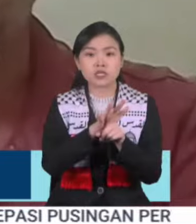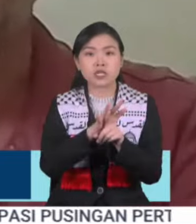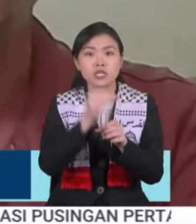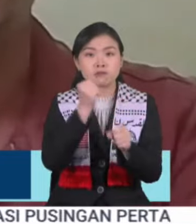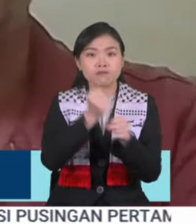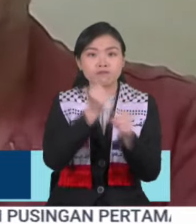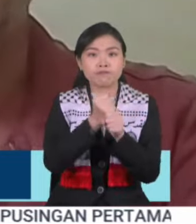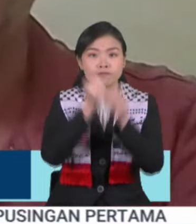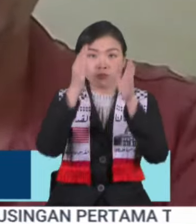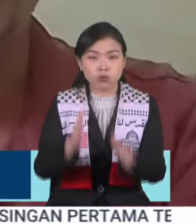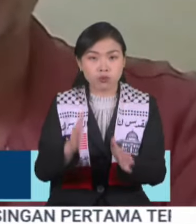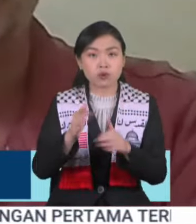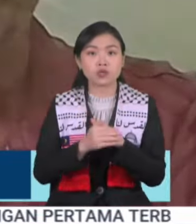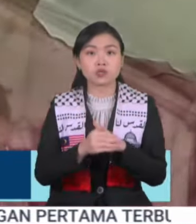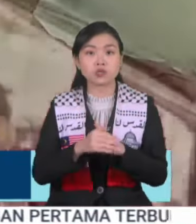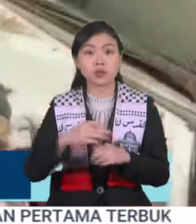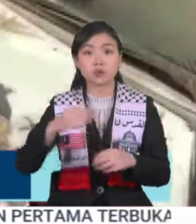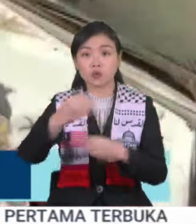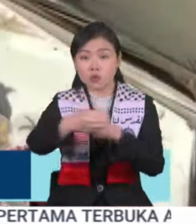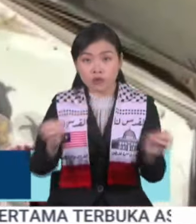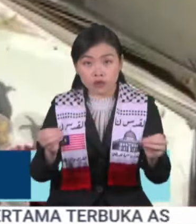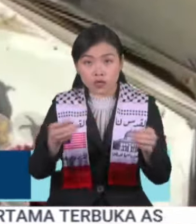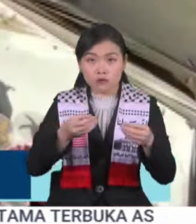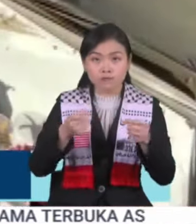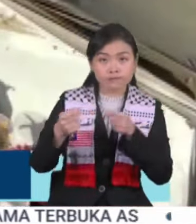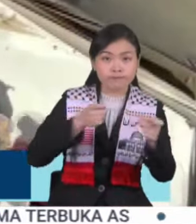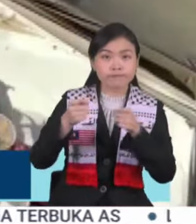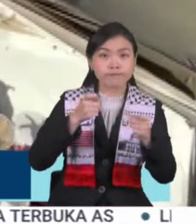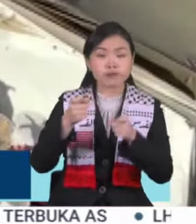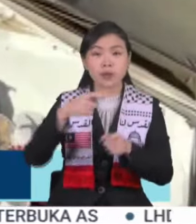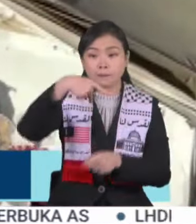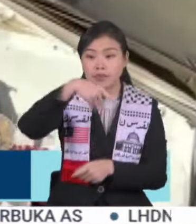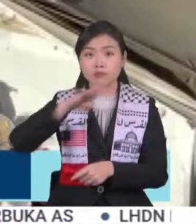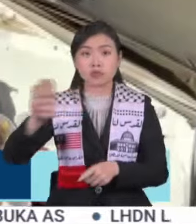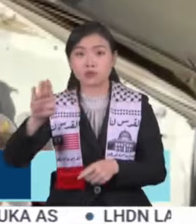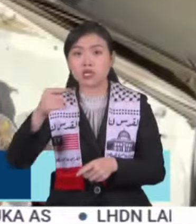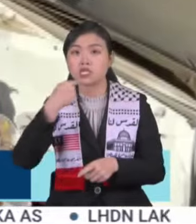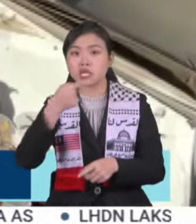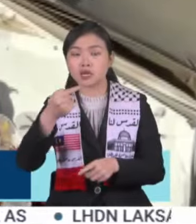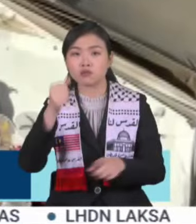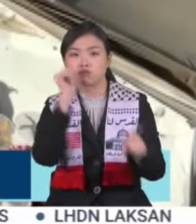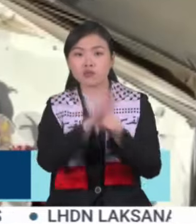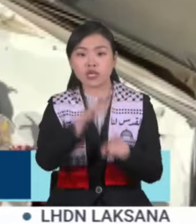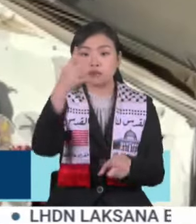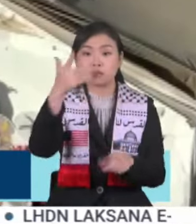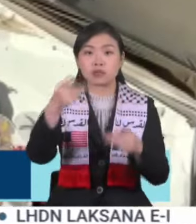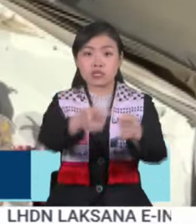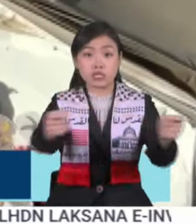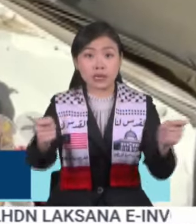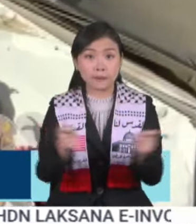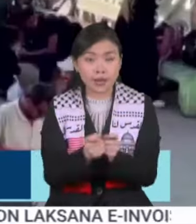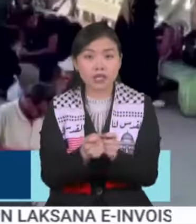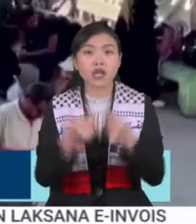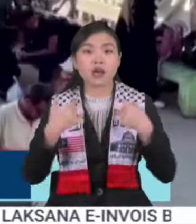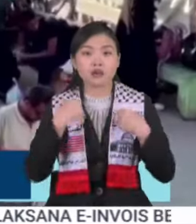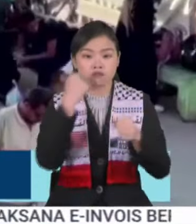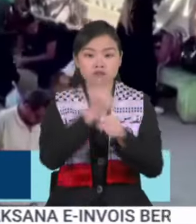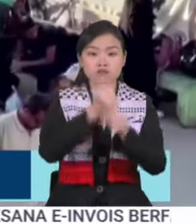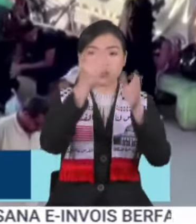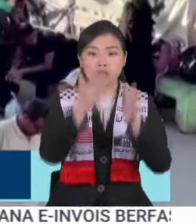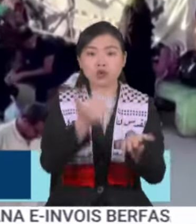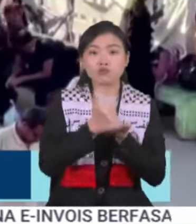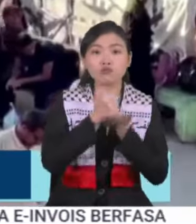wilayah itu. Menurut Pejabat Penyelarasan Hal Ehwal Kemanusiaan PBB, arahan itu menjejaskan 15 premis yang menempatkan pekerja